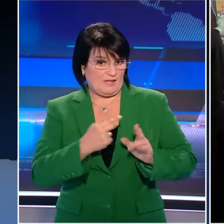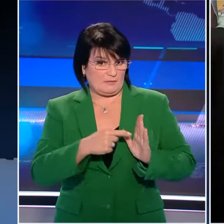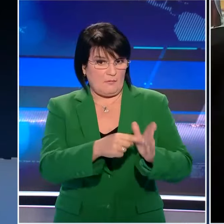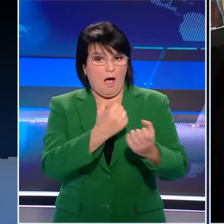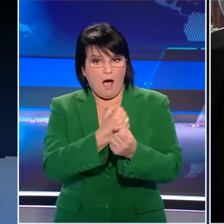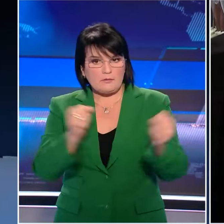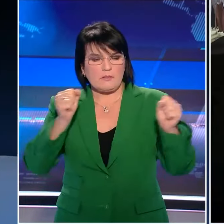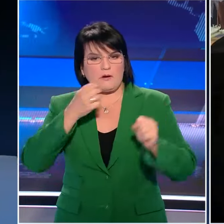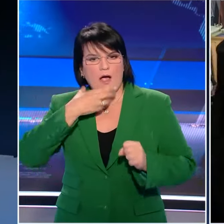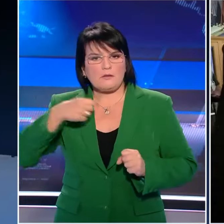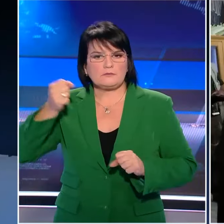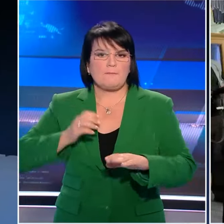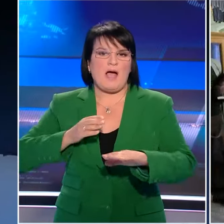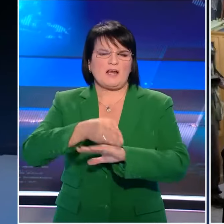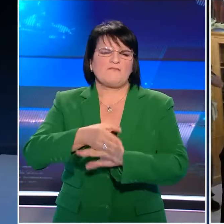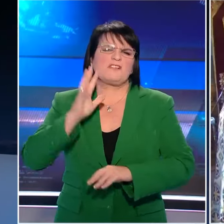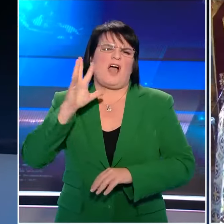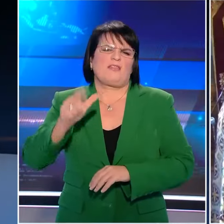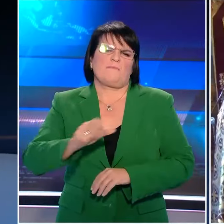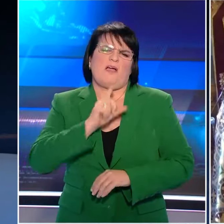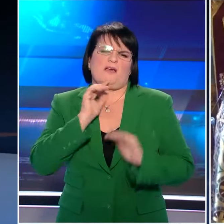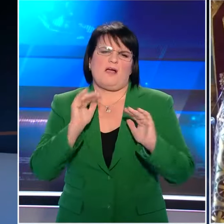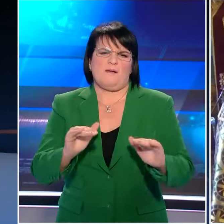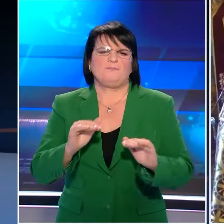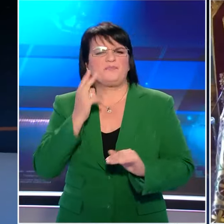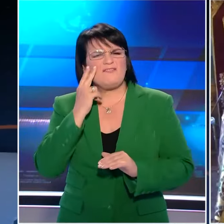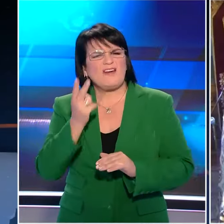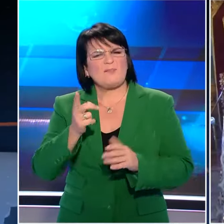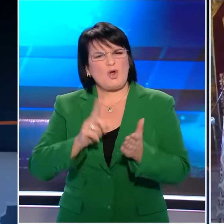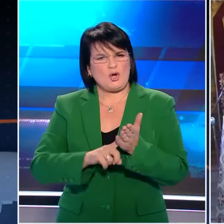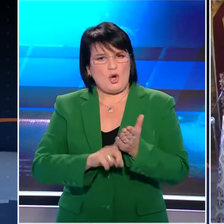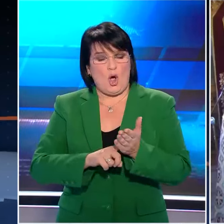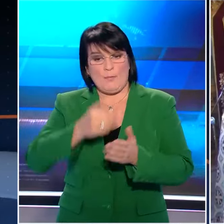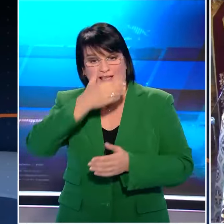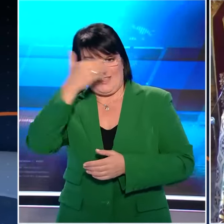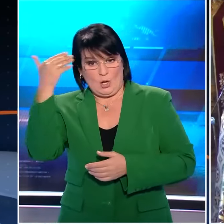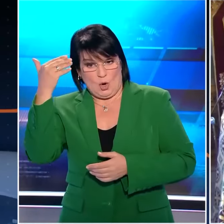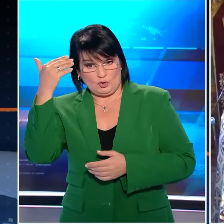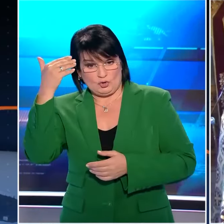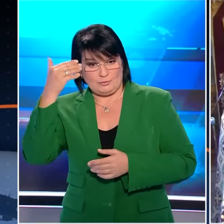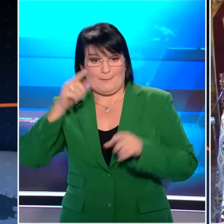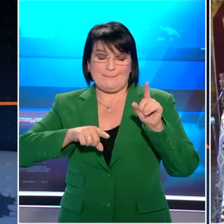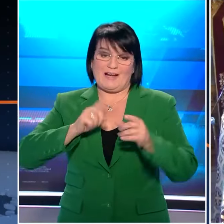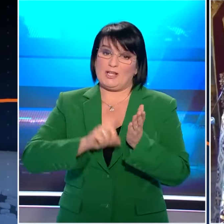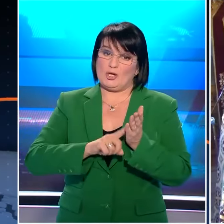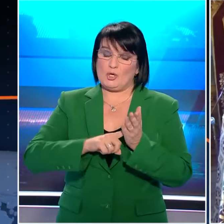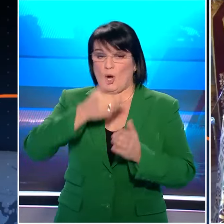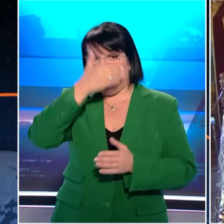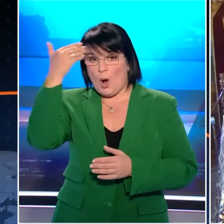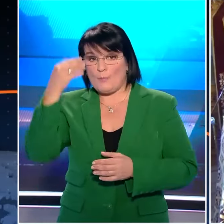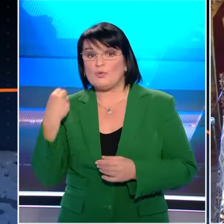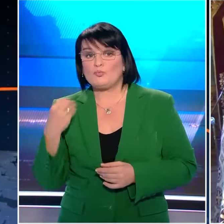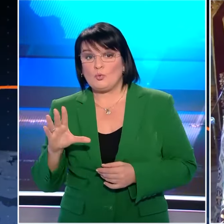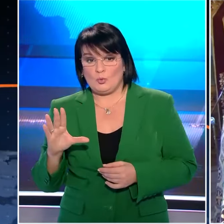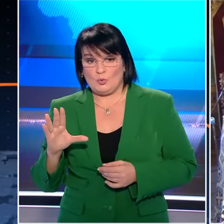με τις παρεμβάσεις τους να είναι πλέον καθημερινές. Βλέπετε ότι ο νόμος δεν είναι πάντοτε ηθικός, είναι και ανήθικοι